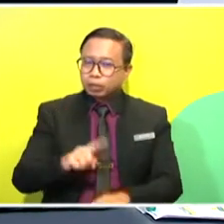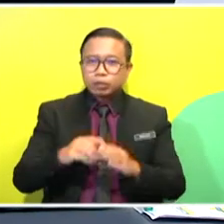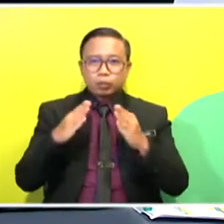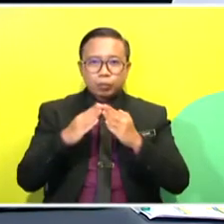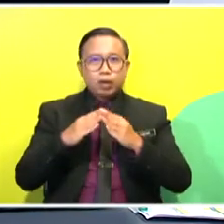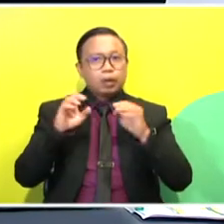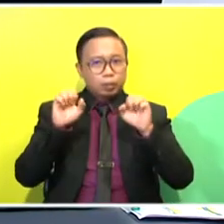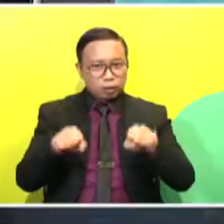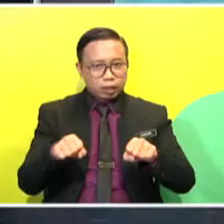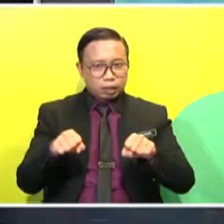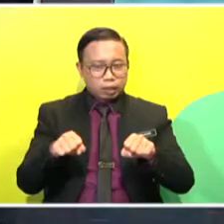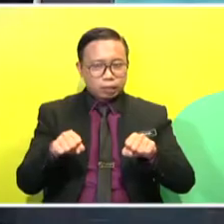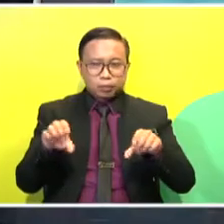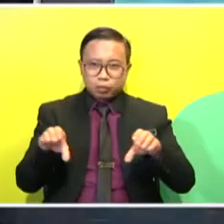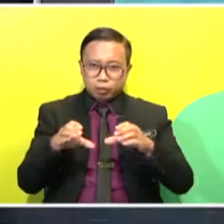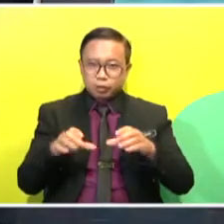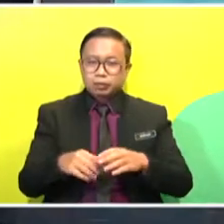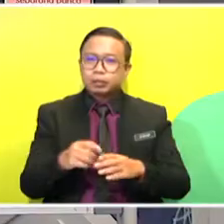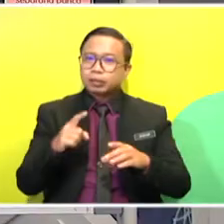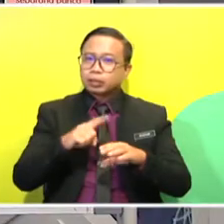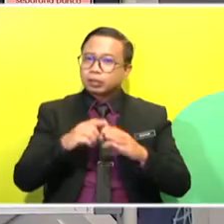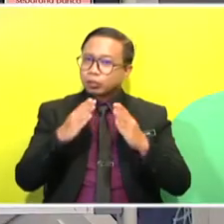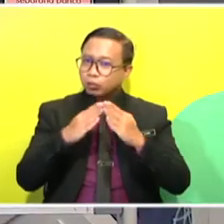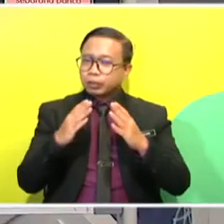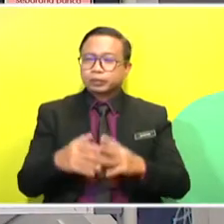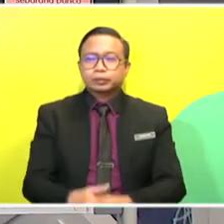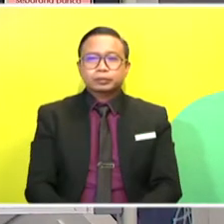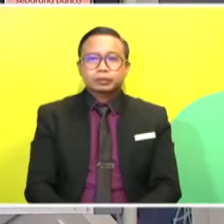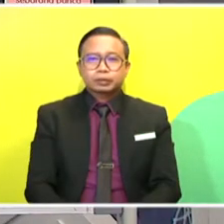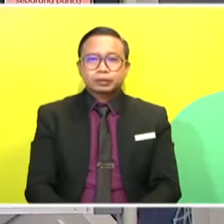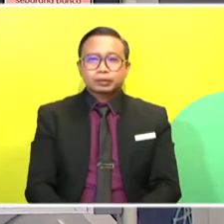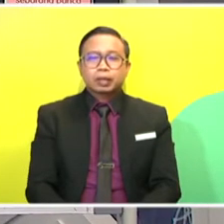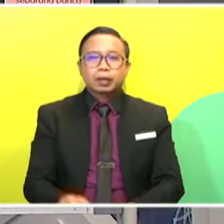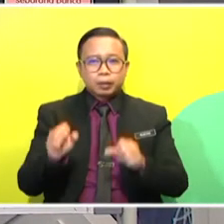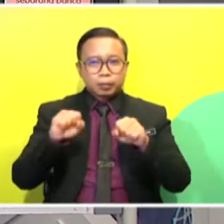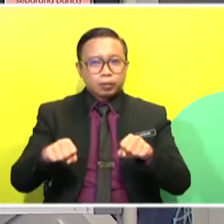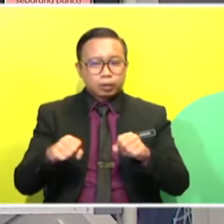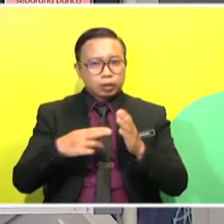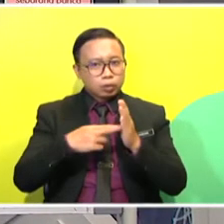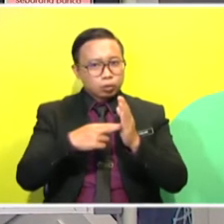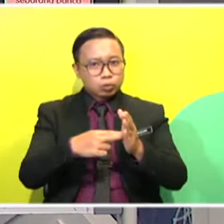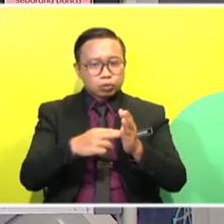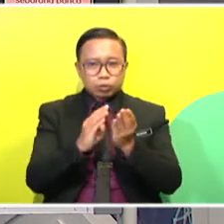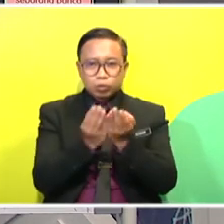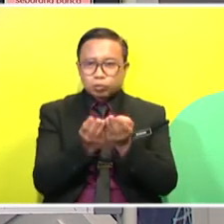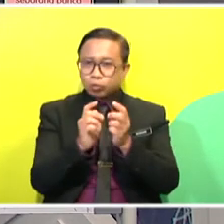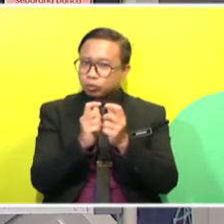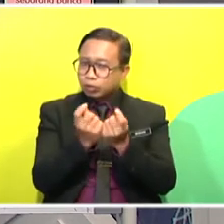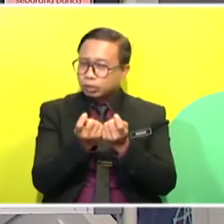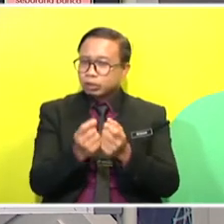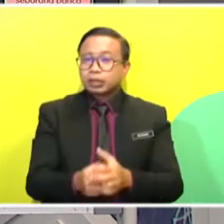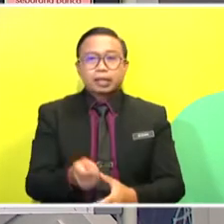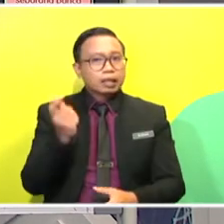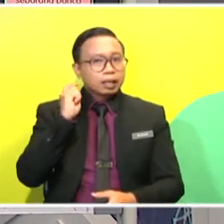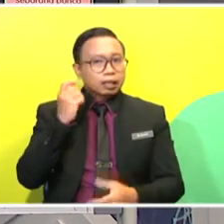begitu. Boleh. Pastinya mereka sama-sama dapat lakukan dan boleh rujuk buku teks yang telah dikongsi oleh Cikgu Anwar sebentar